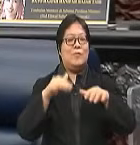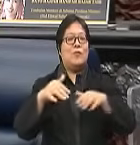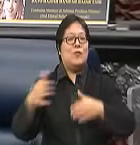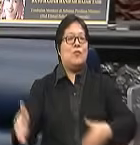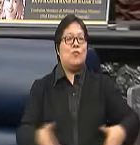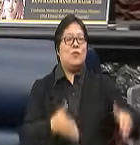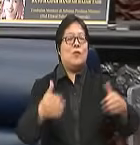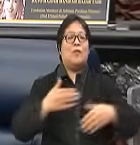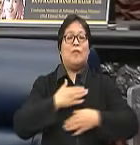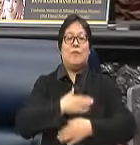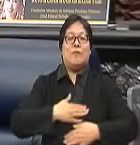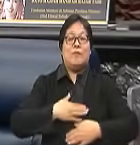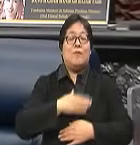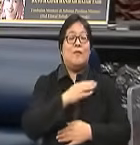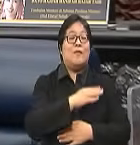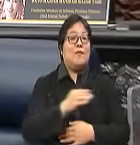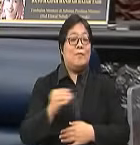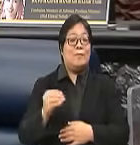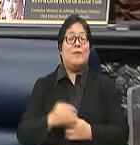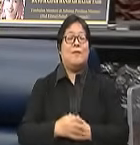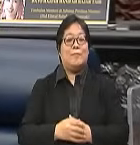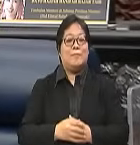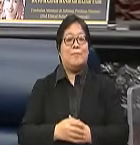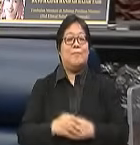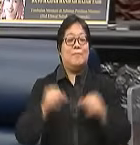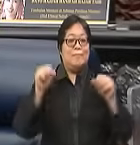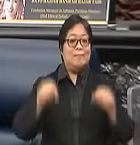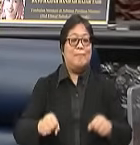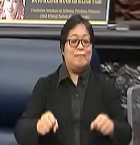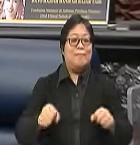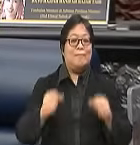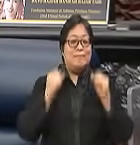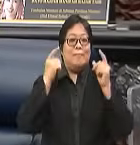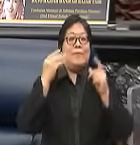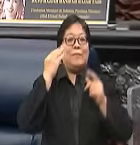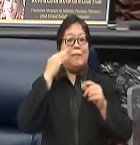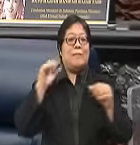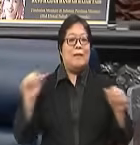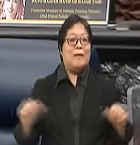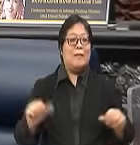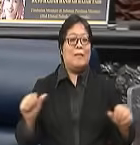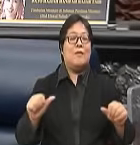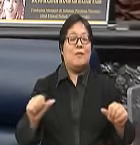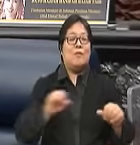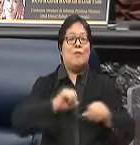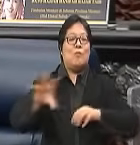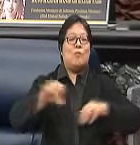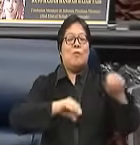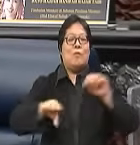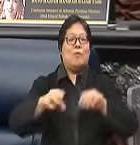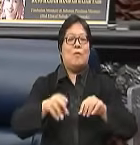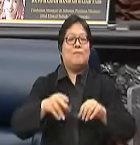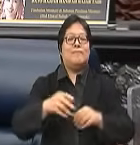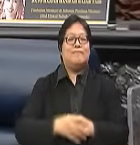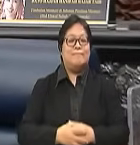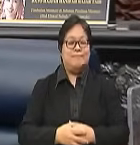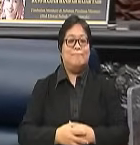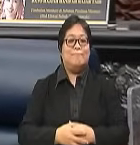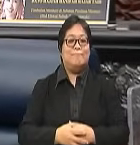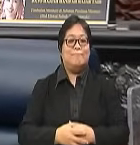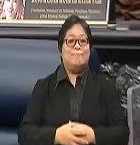untuk riyadhoh dan secara tidak langsung mulih menghindari activity pembuangan sisa haram